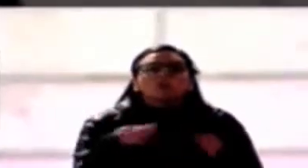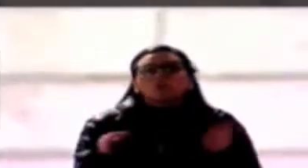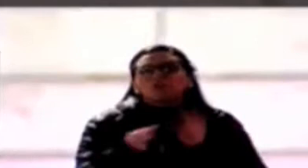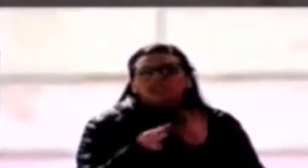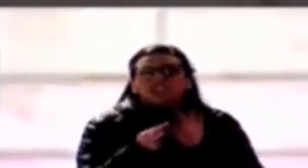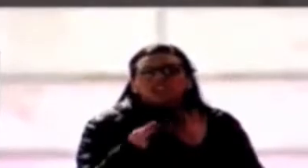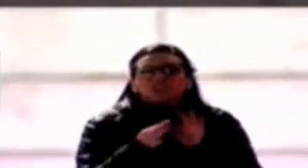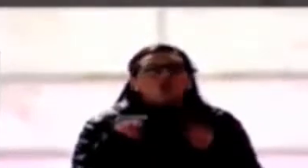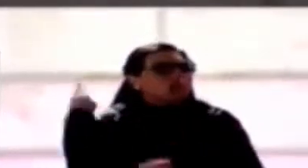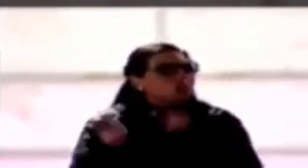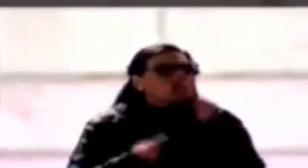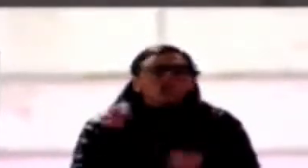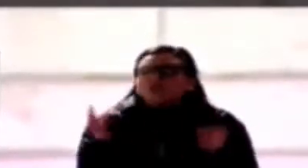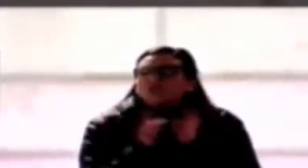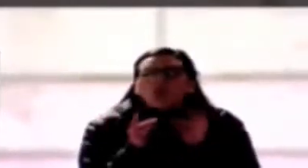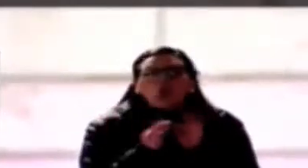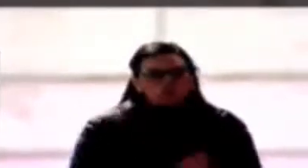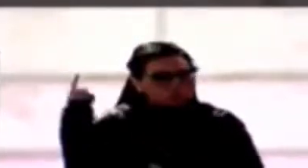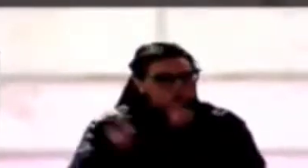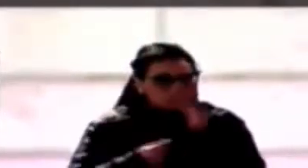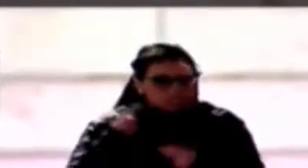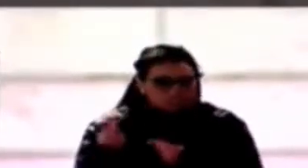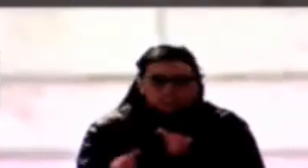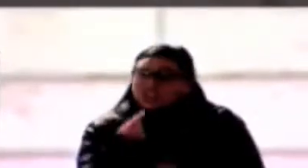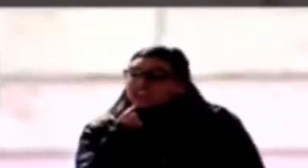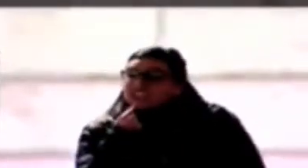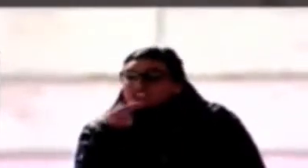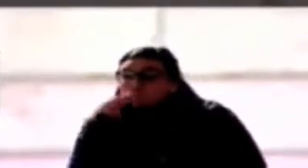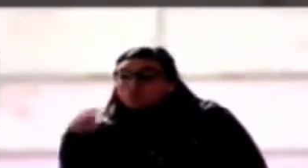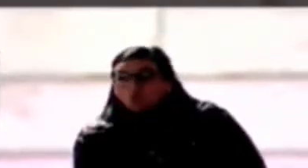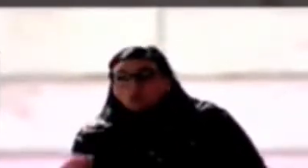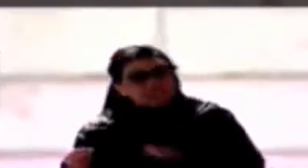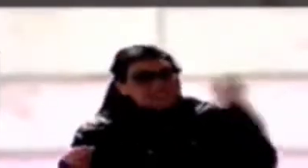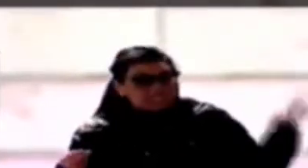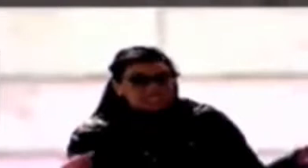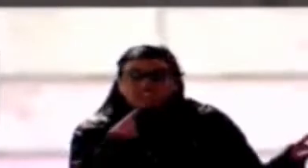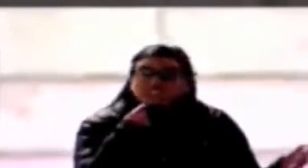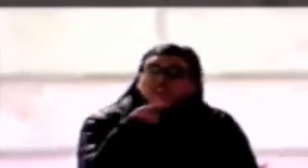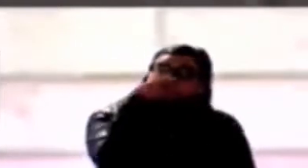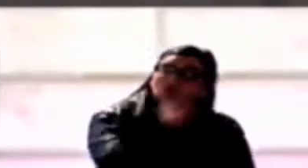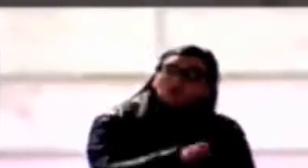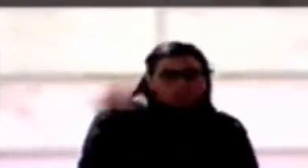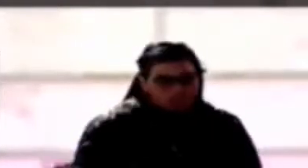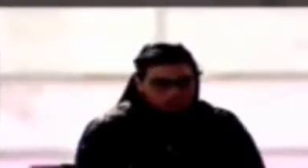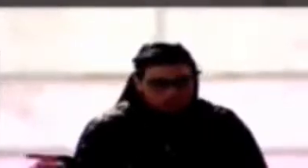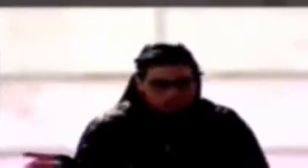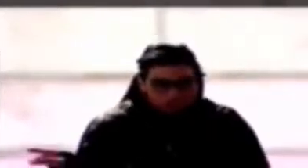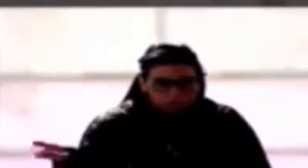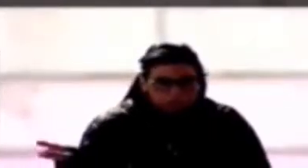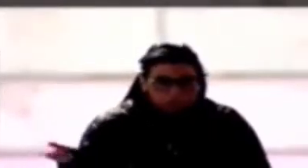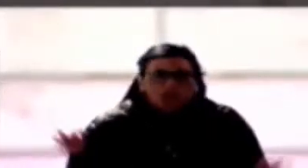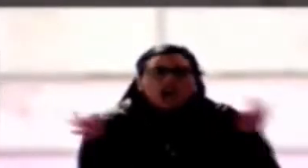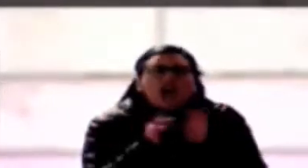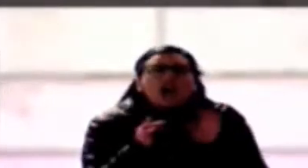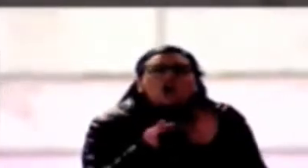che continuava, di un accordo che continuava tra quella che chiamavano sinistra e quella che chiamavano destra. Accordo